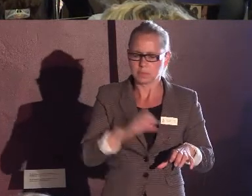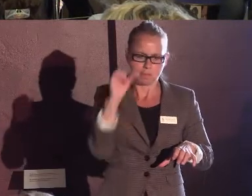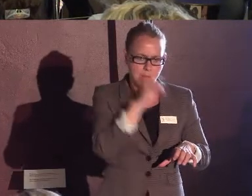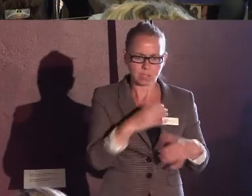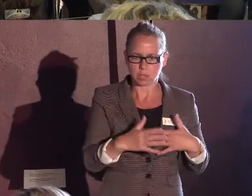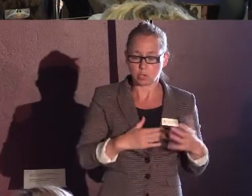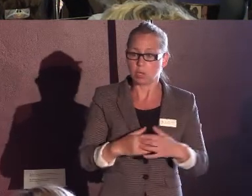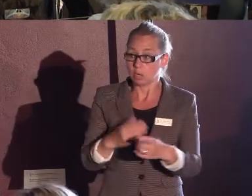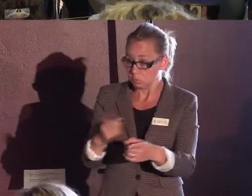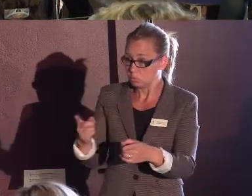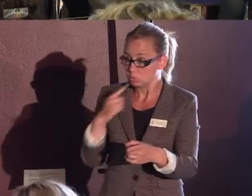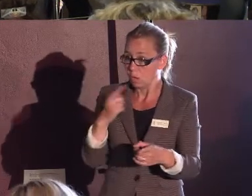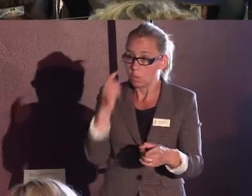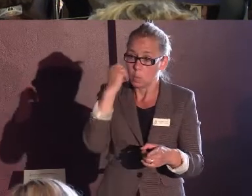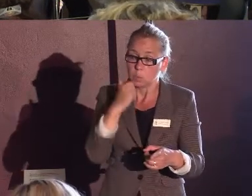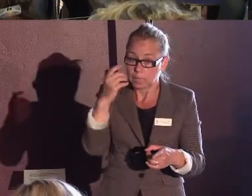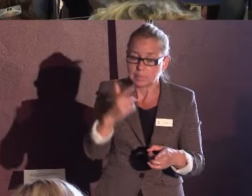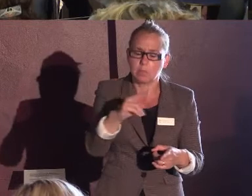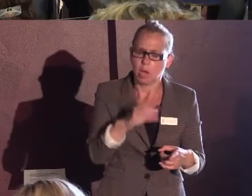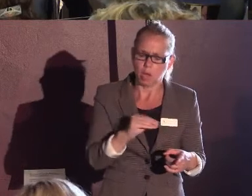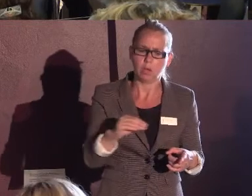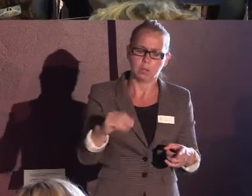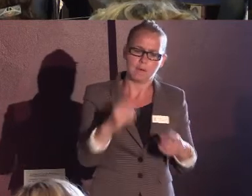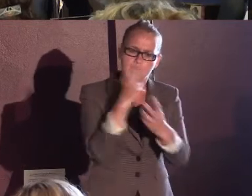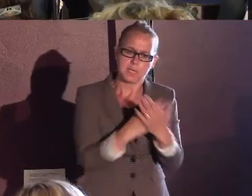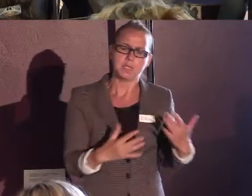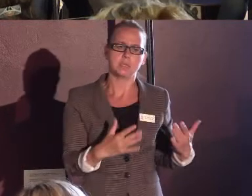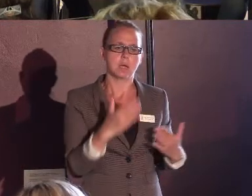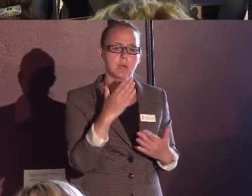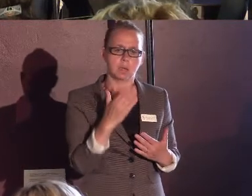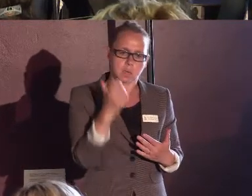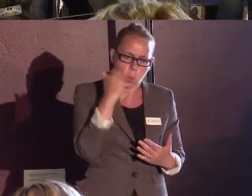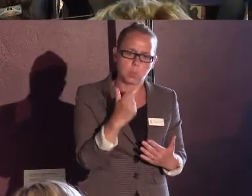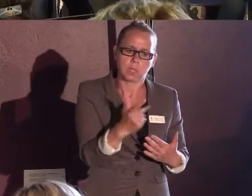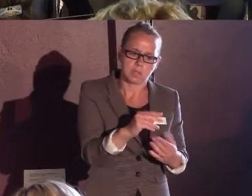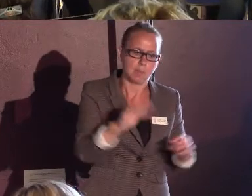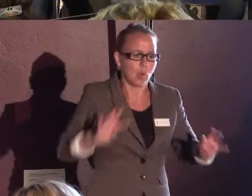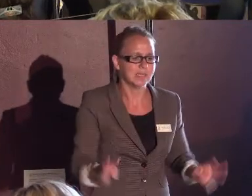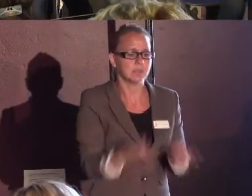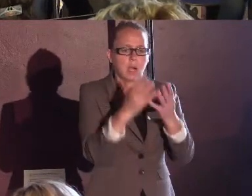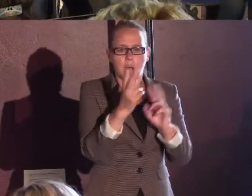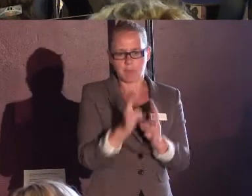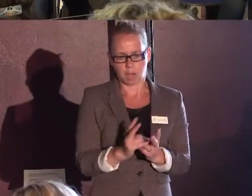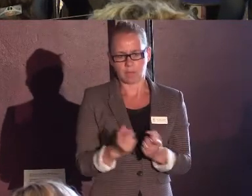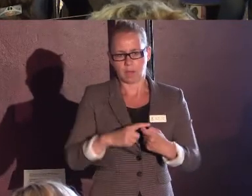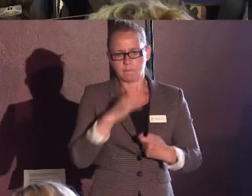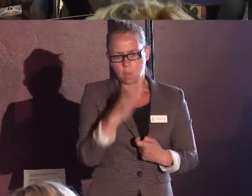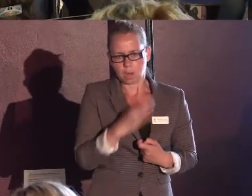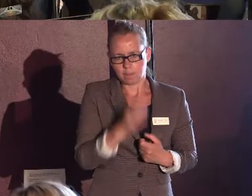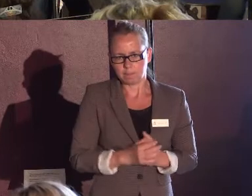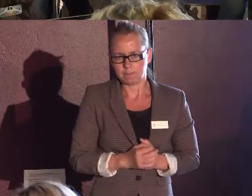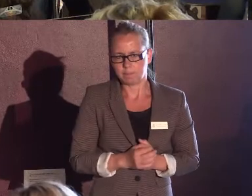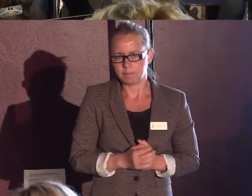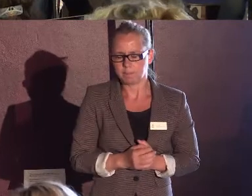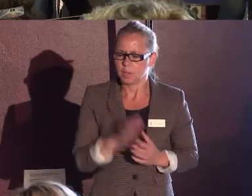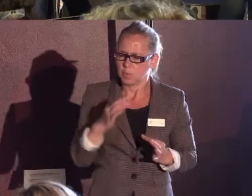jag. Goda exempel. Ja, jag tror att det är viktigt att ta fram goda exempel och visa det och inspirera varandra kring de här frågorna.